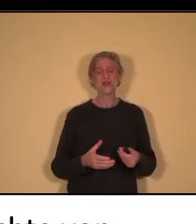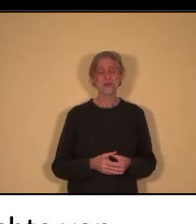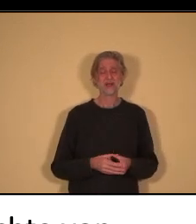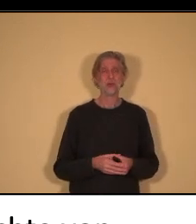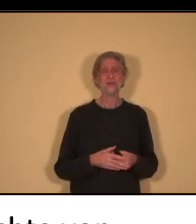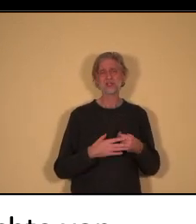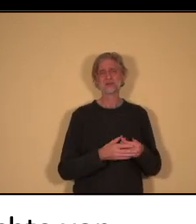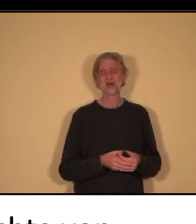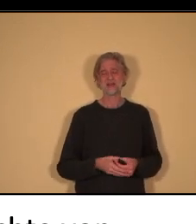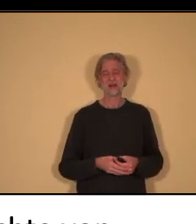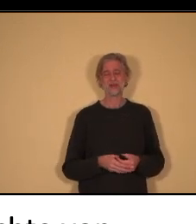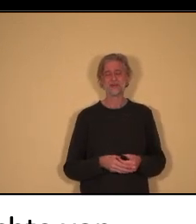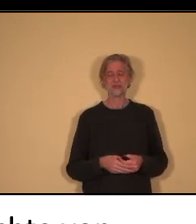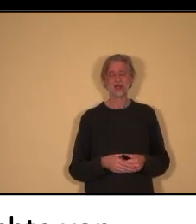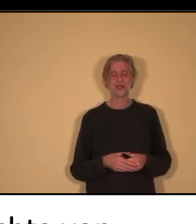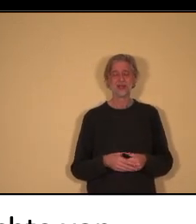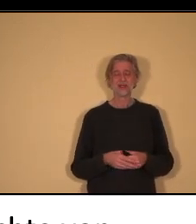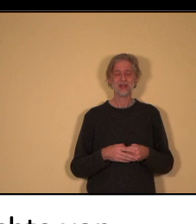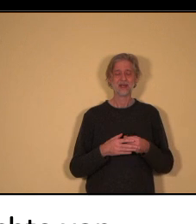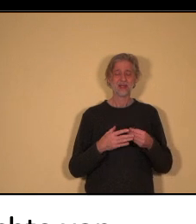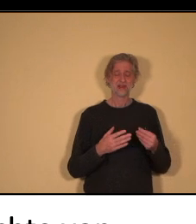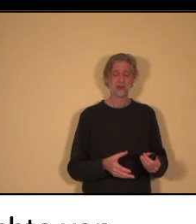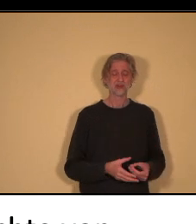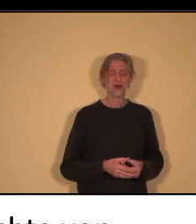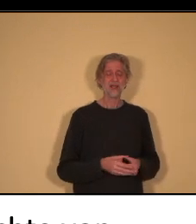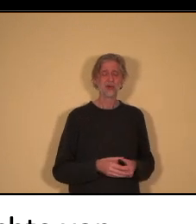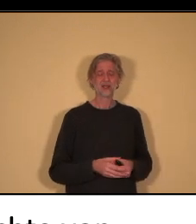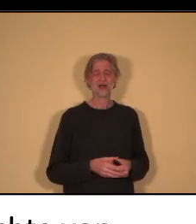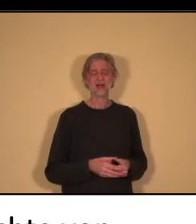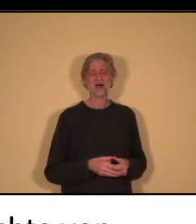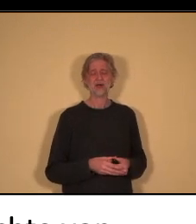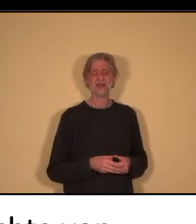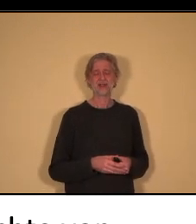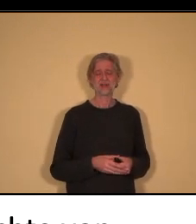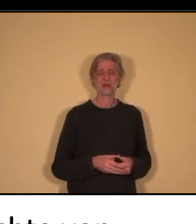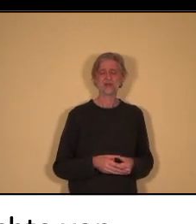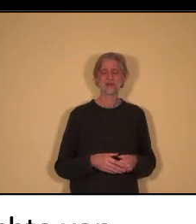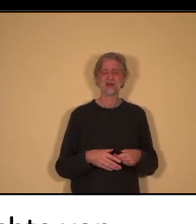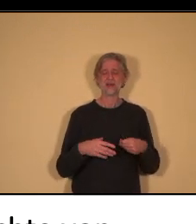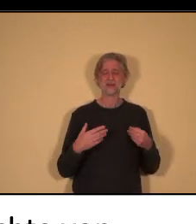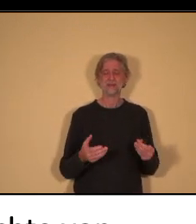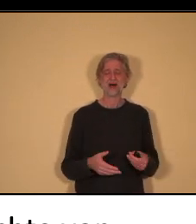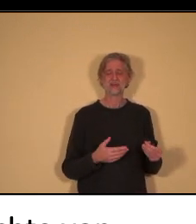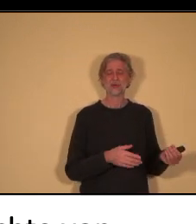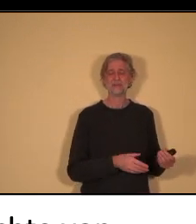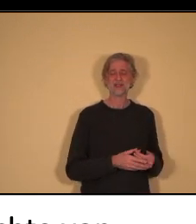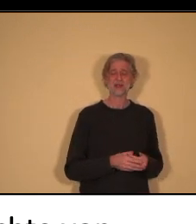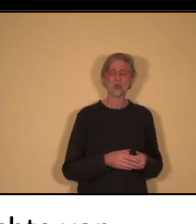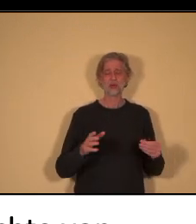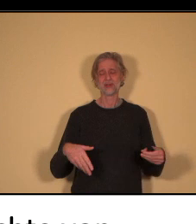Kreislaufzyklus, einen Methanol-Wirtschaftskreislauf entworfen hat, der CO2-neutral arbeitet und der ist auf der Basis